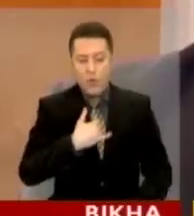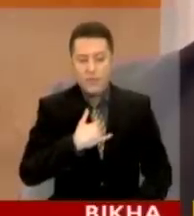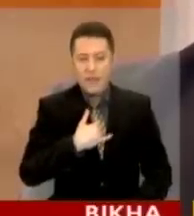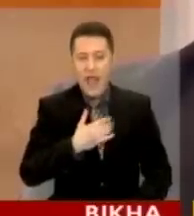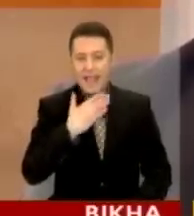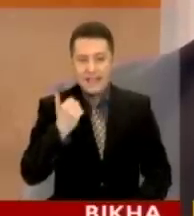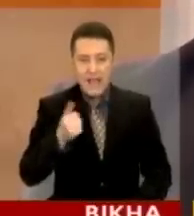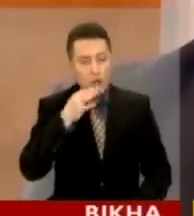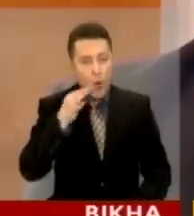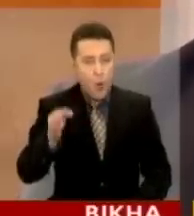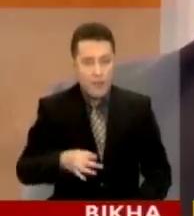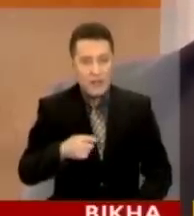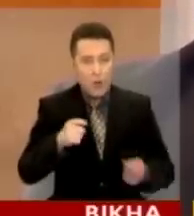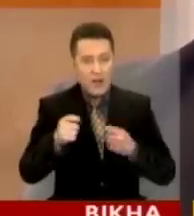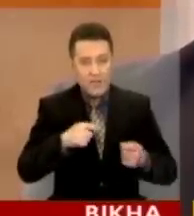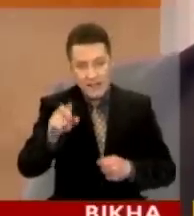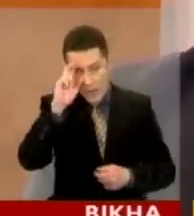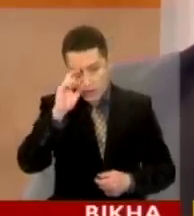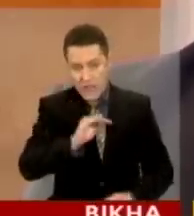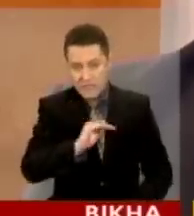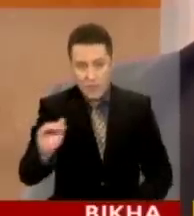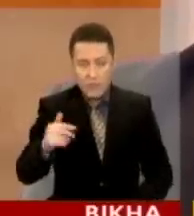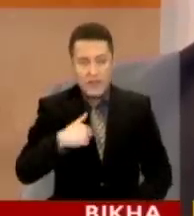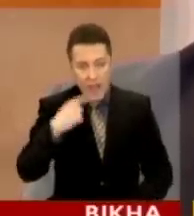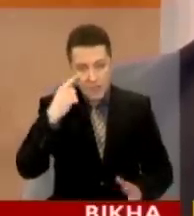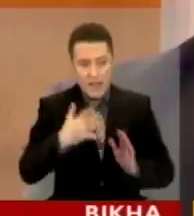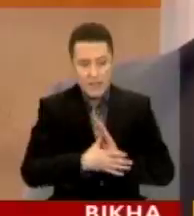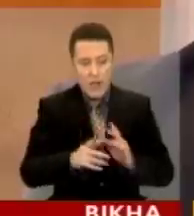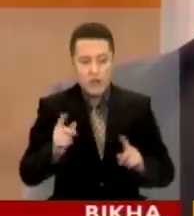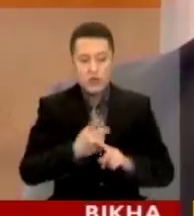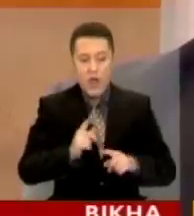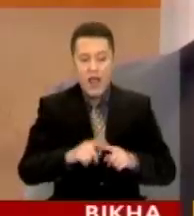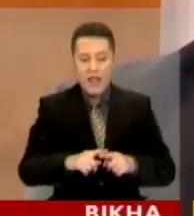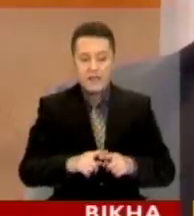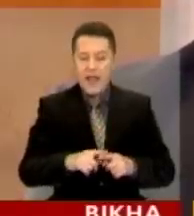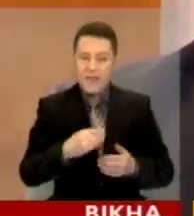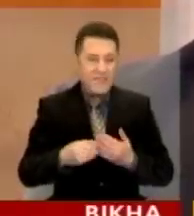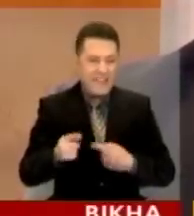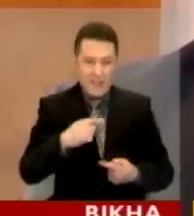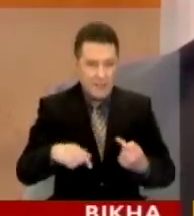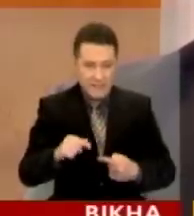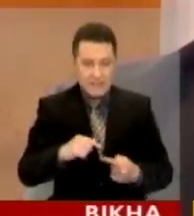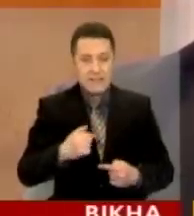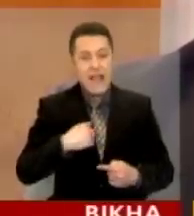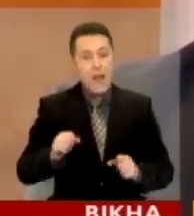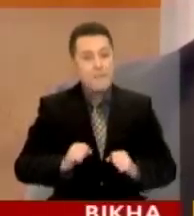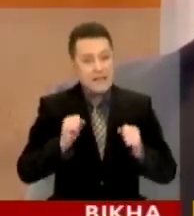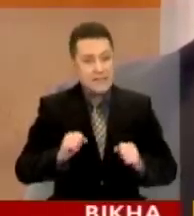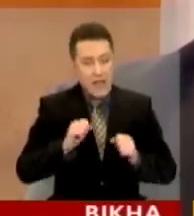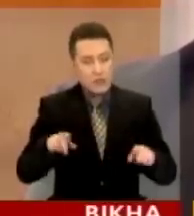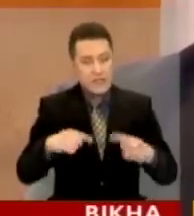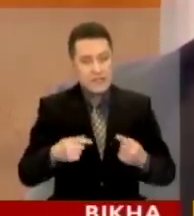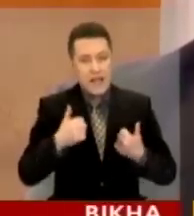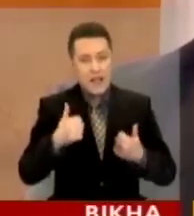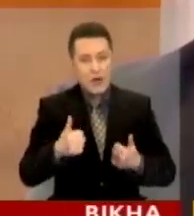на таком государственном уровне но я я понимаю что это не совсем бизнес но я постараюсь создать хорошую